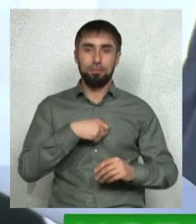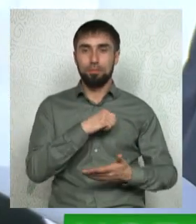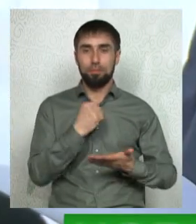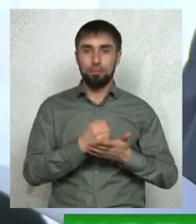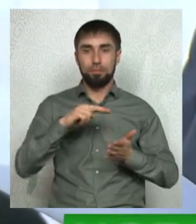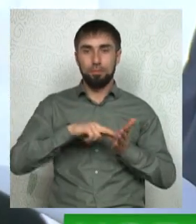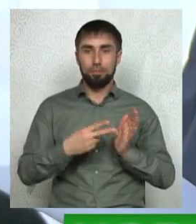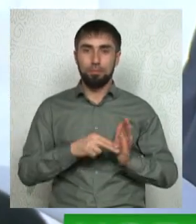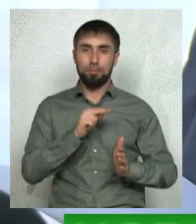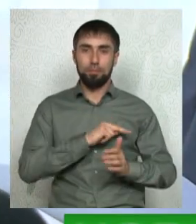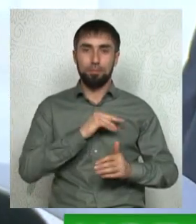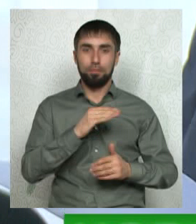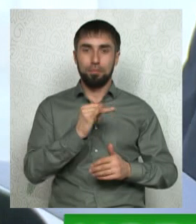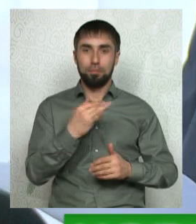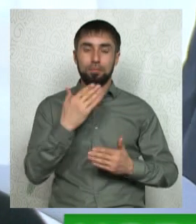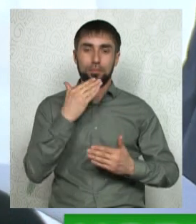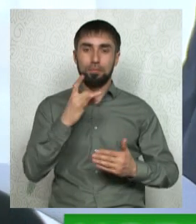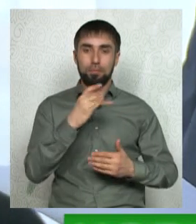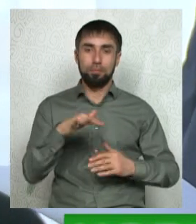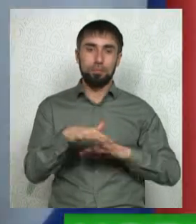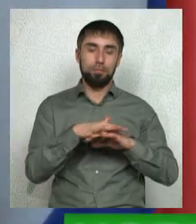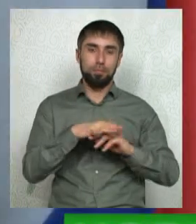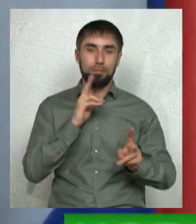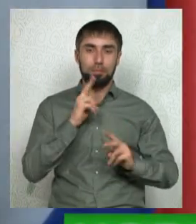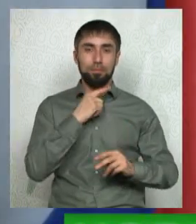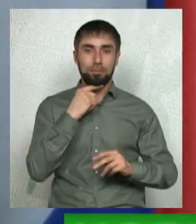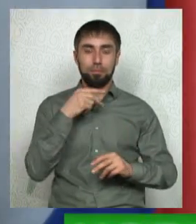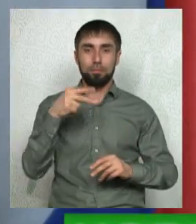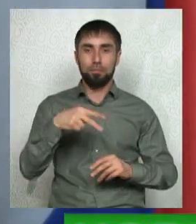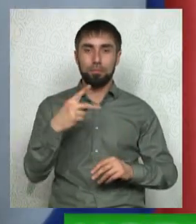утвердили план работы фракции «Единая Россия» в Народном собрании Ингушетии на